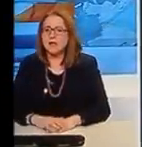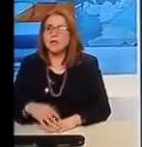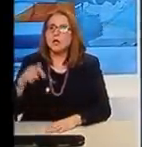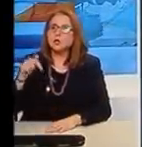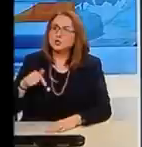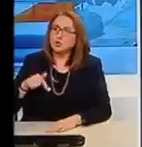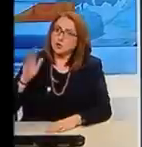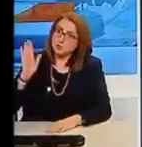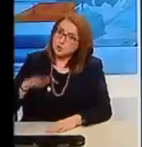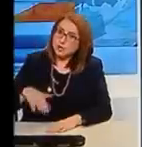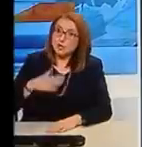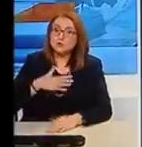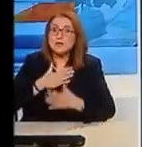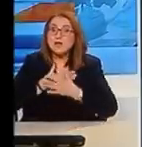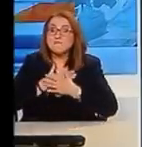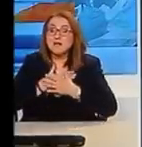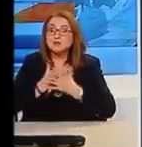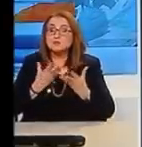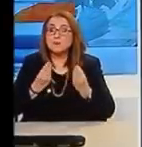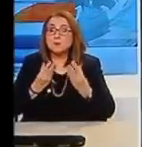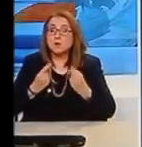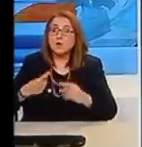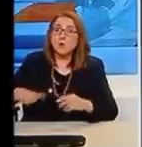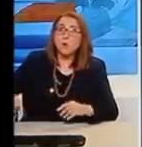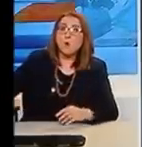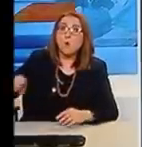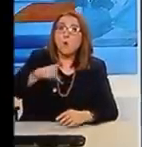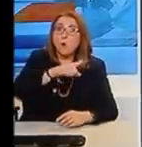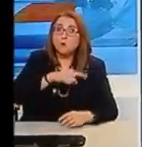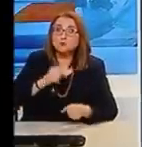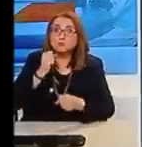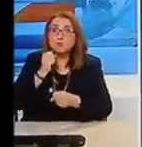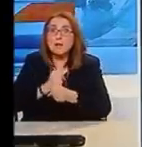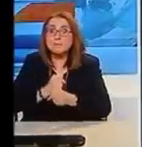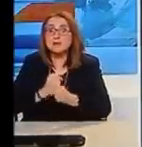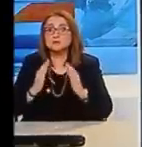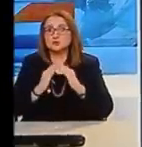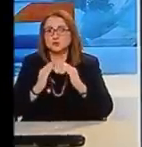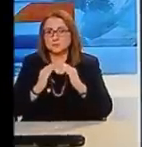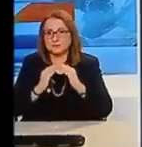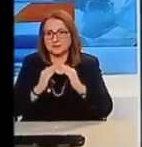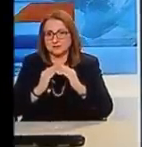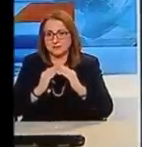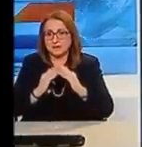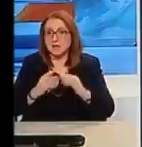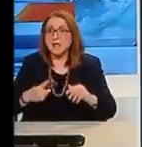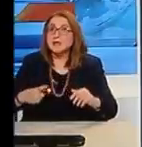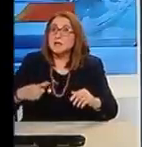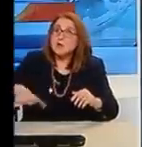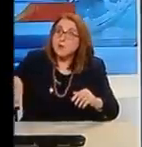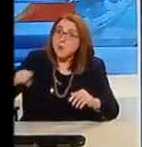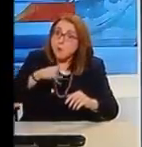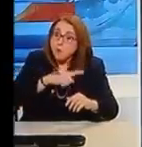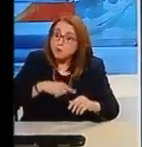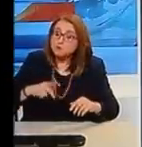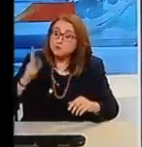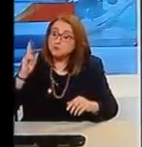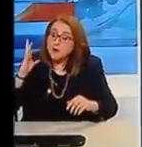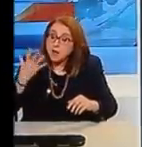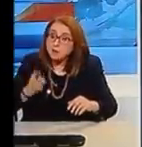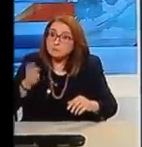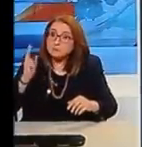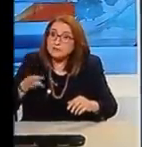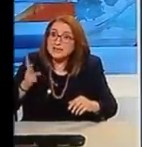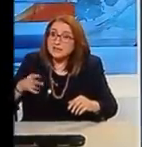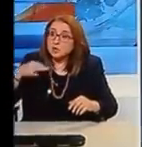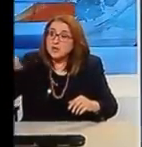σπίτι δώσαμε μια μεγάλη μάχη για όλους τους συμπολίτες μας που έμειναν στο σπίτι και για όλους όσους κινδύνευσαν ή κινδυνεύουν από τον ιό.